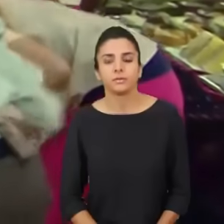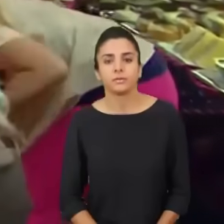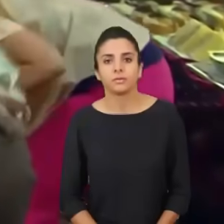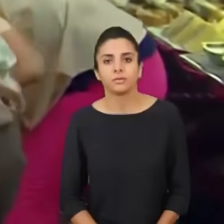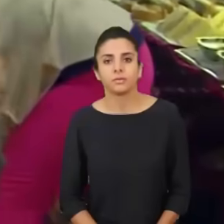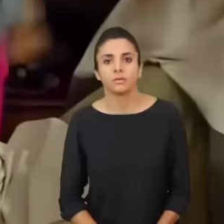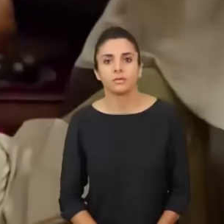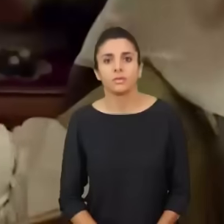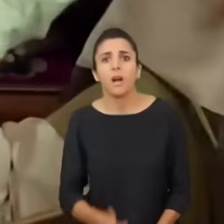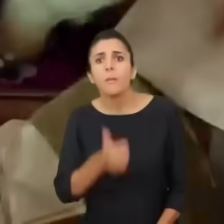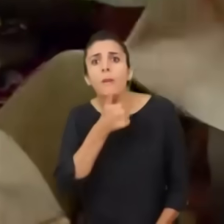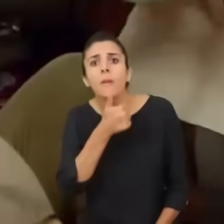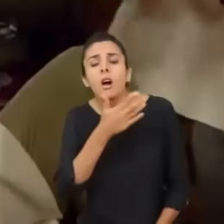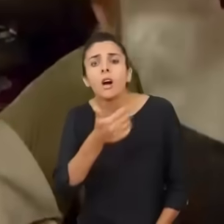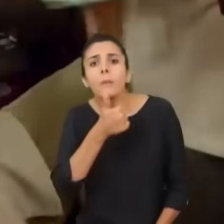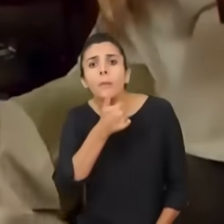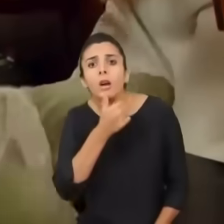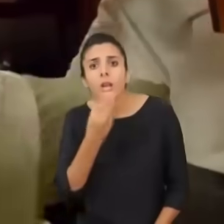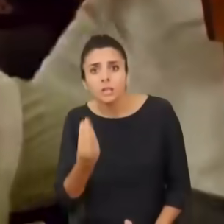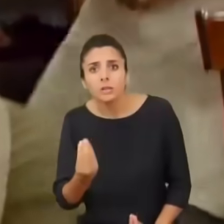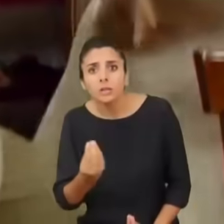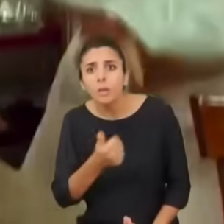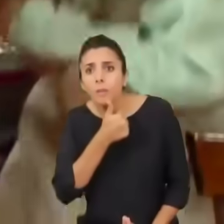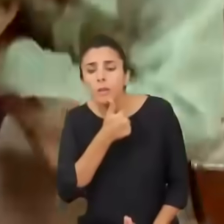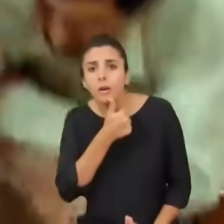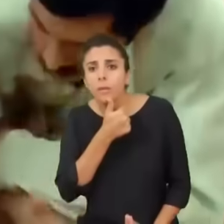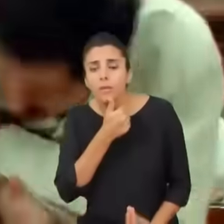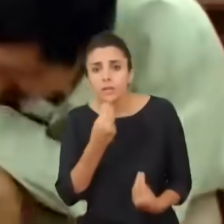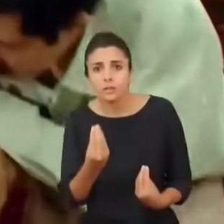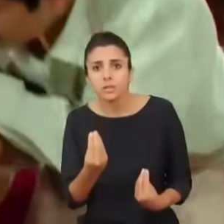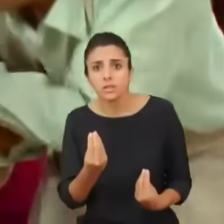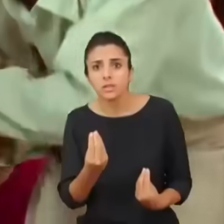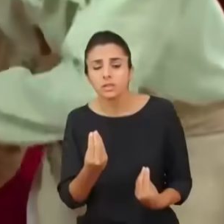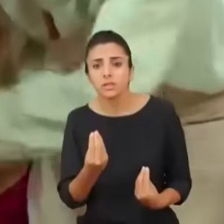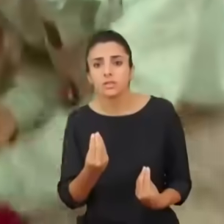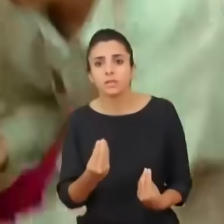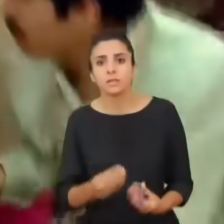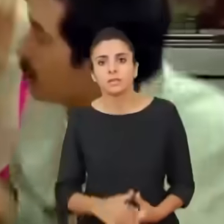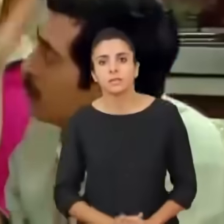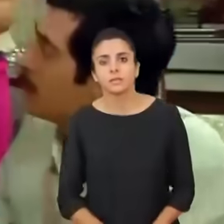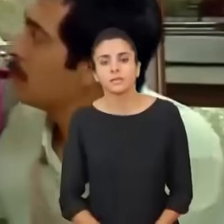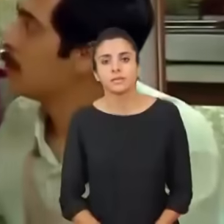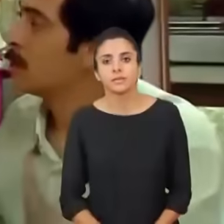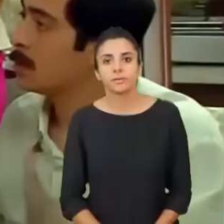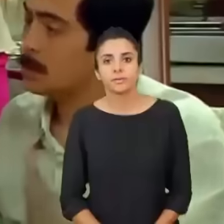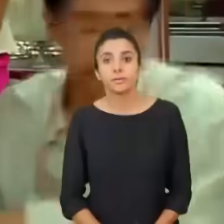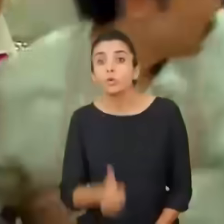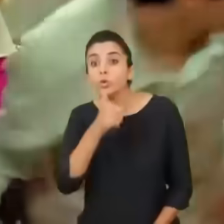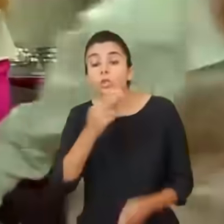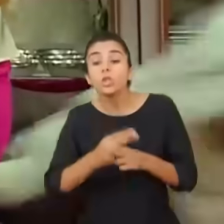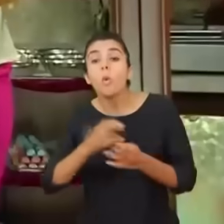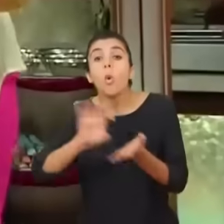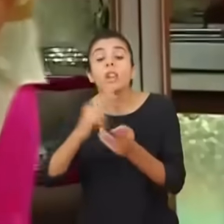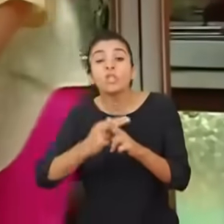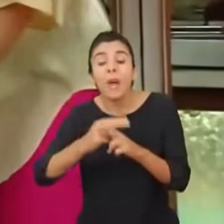ederim. Babacığım. İyisin. Şöyle otursun, şöyle. Kollarından kaldırıp sandalyeye oturttular. Su, su